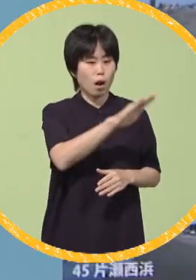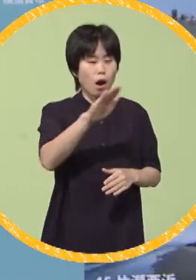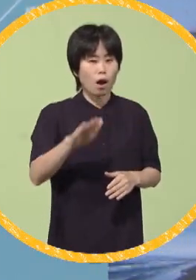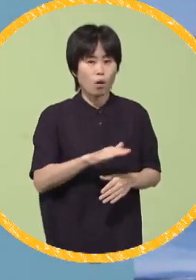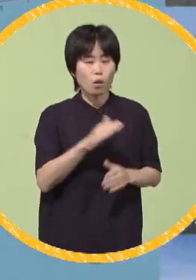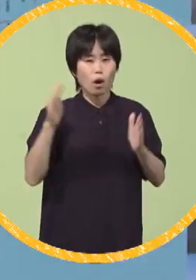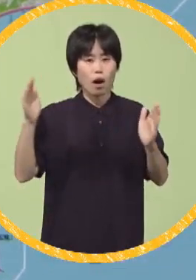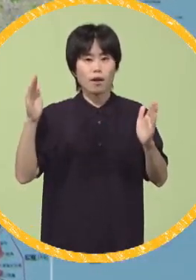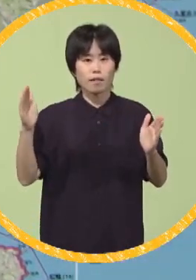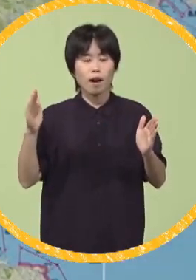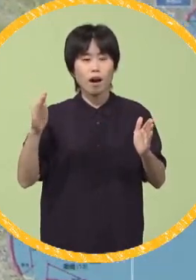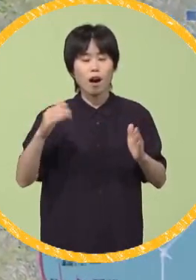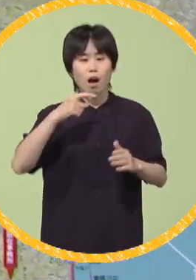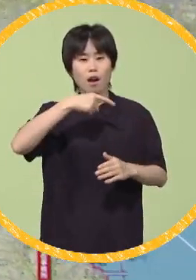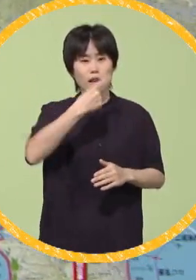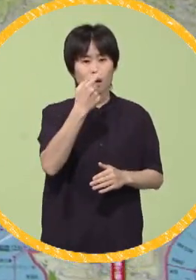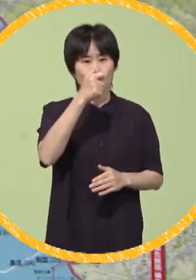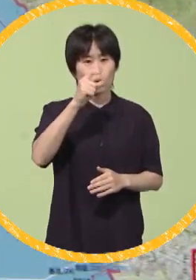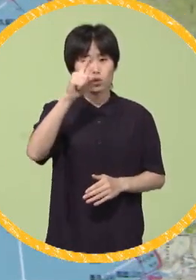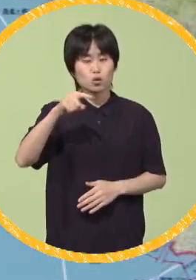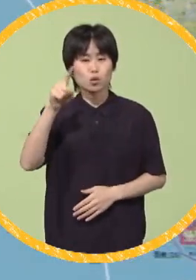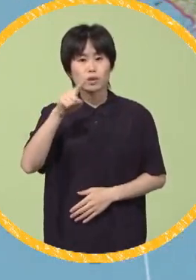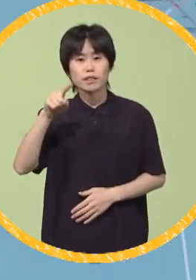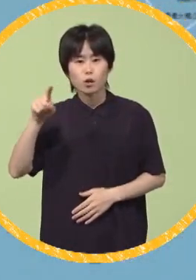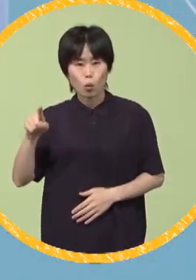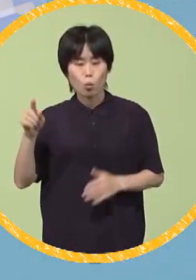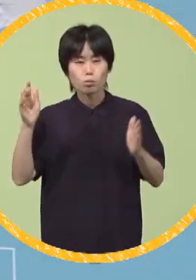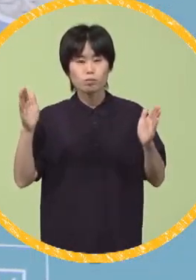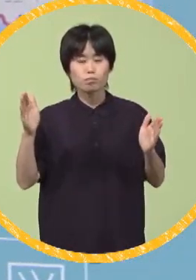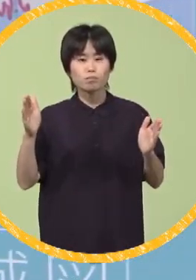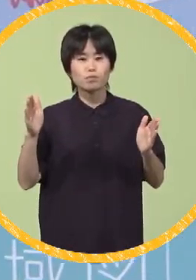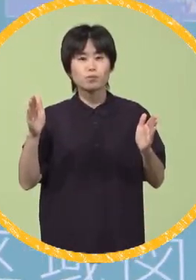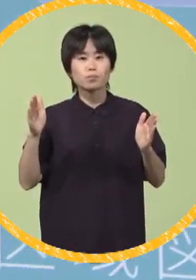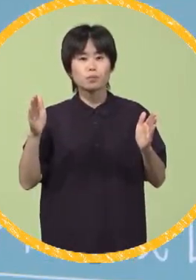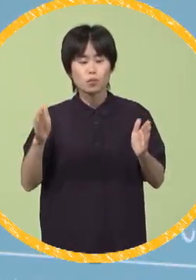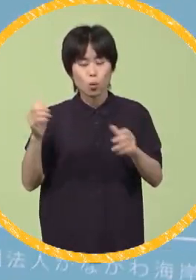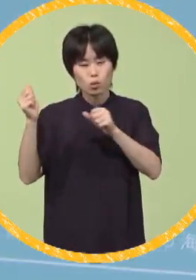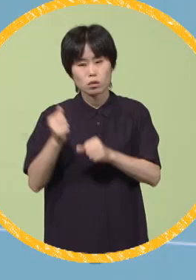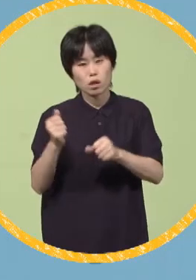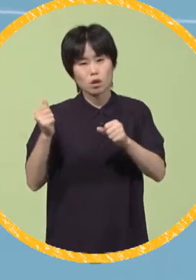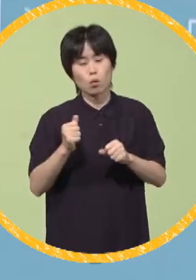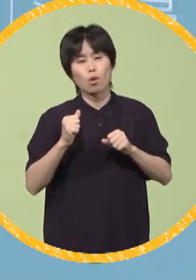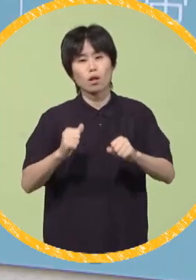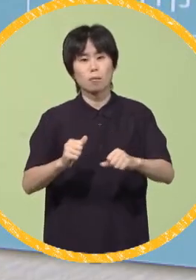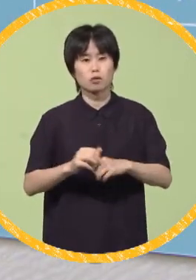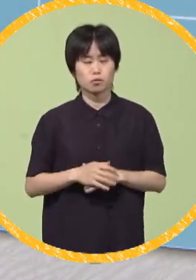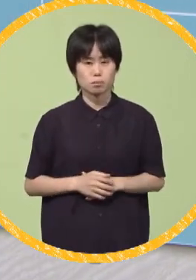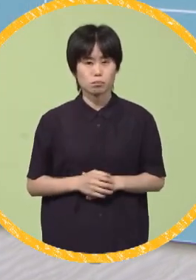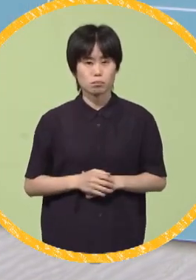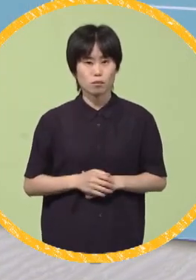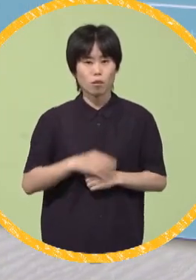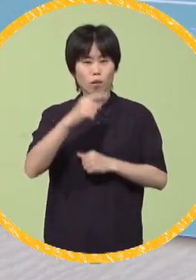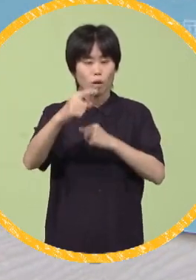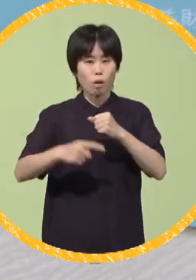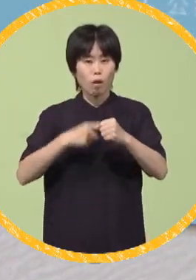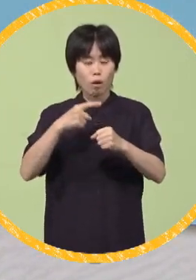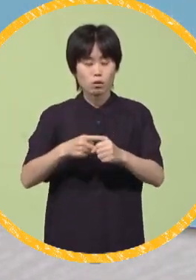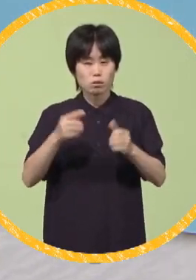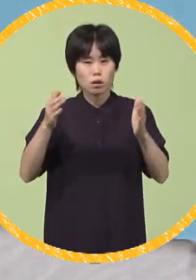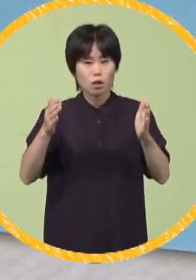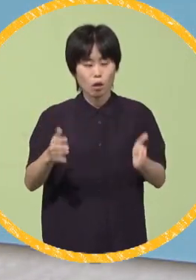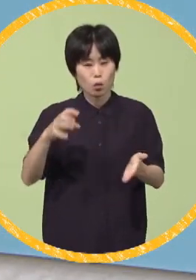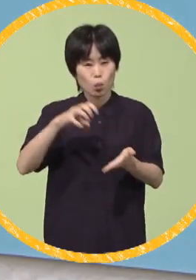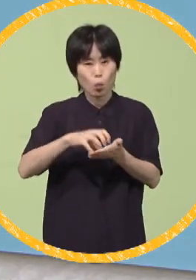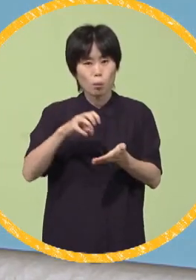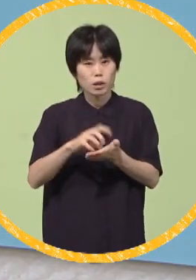で、この全長150キロの自然海岸、こちらの清掃をしています。 神奈川県で年間出るこの海のゴ